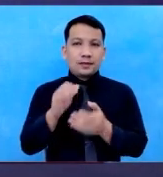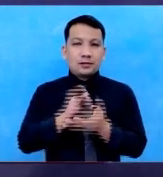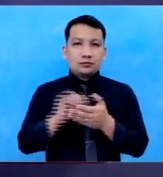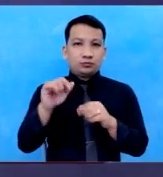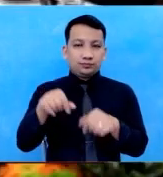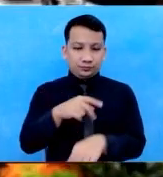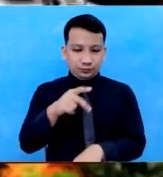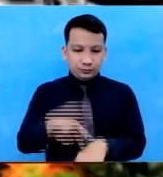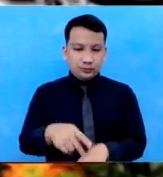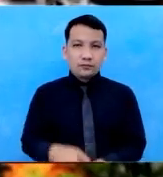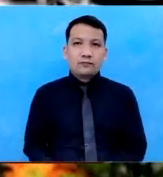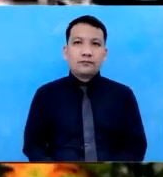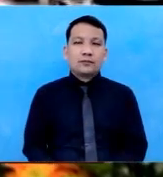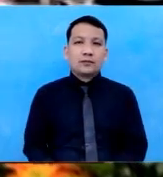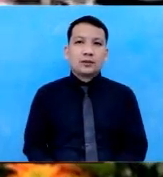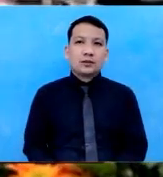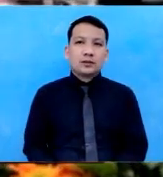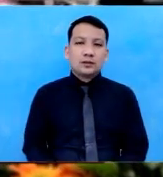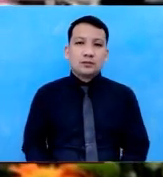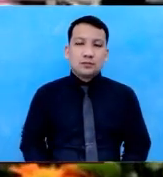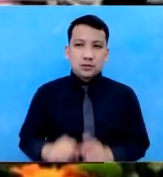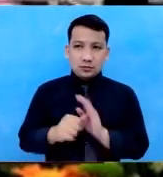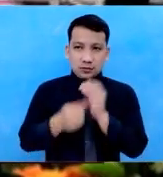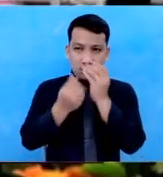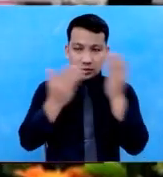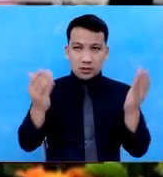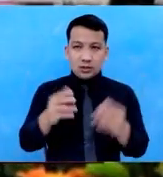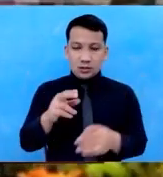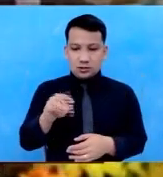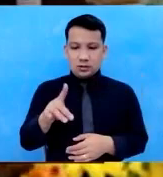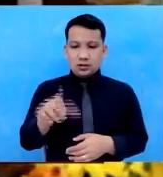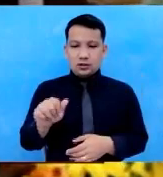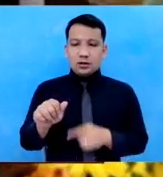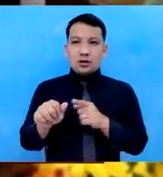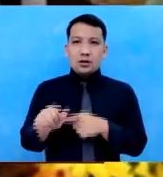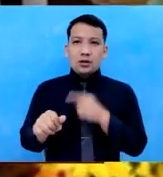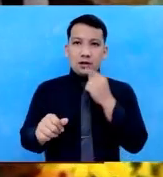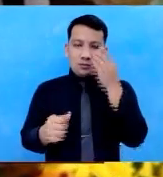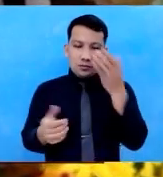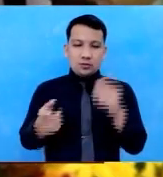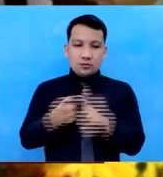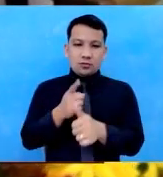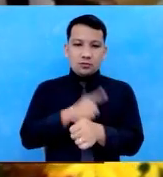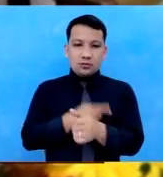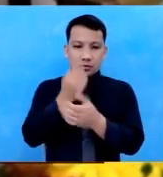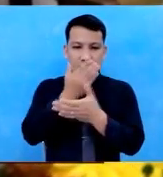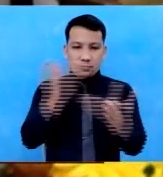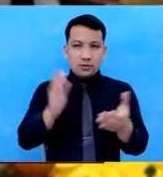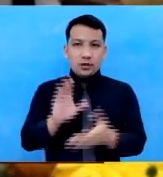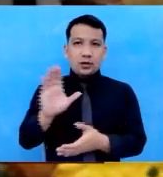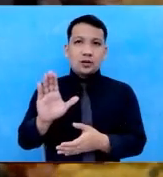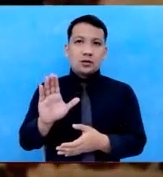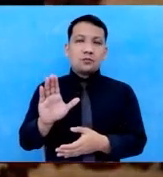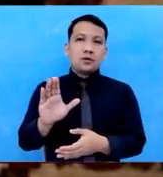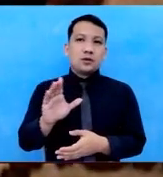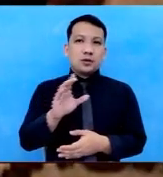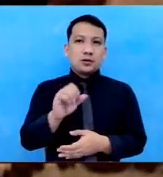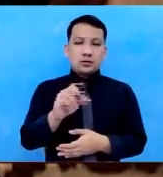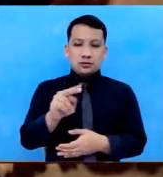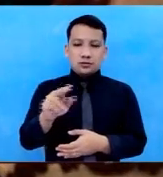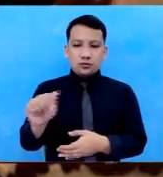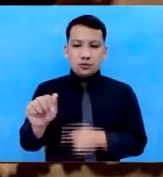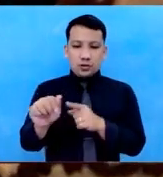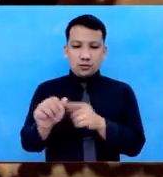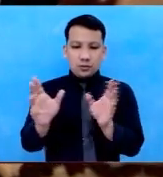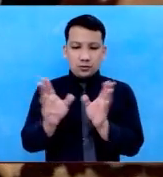Pilipinas. Binigyang diin ng Pangulo sa LEDAC meeting ang mga sinabi niya noong una niyang State of the Nation Address. Kasama sa naturang pulong,